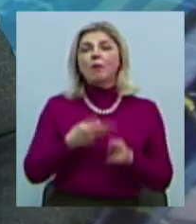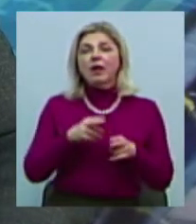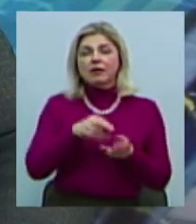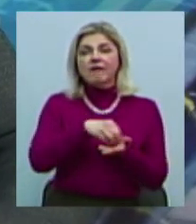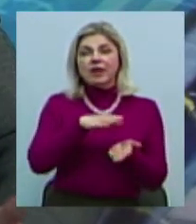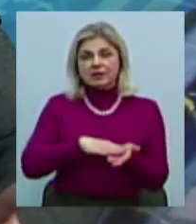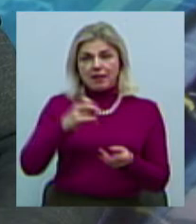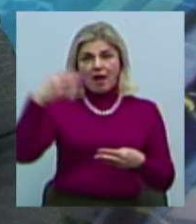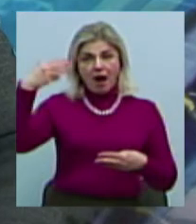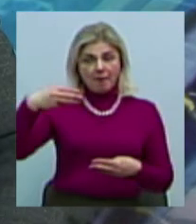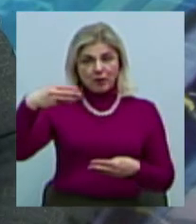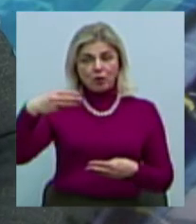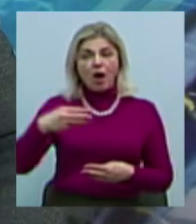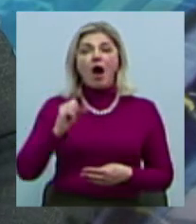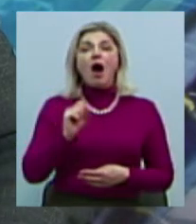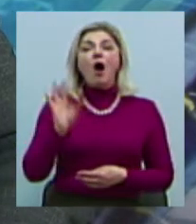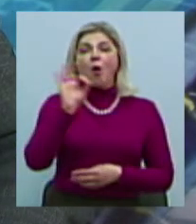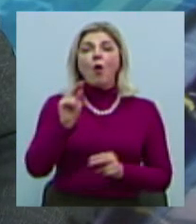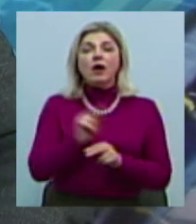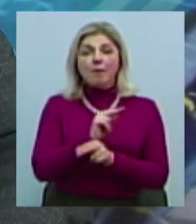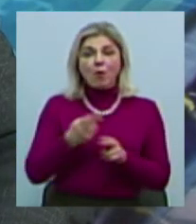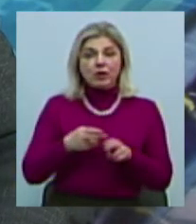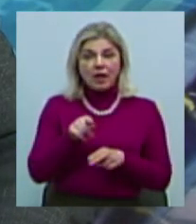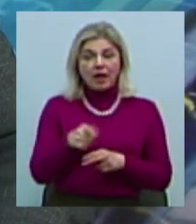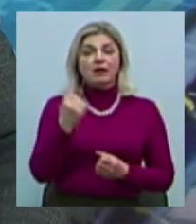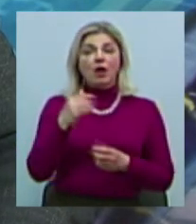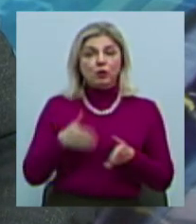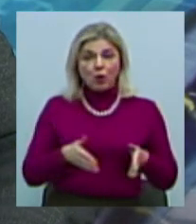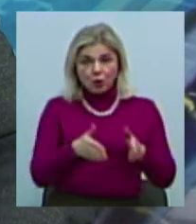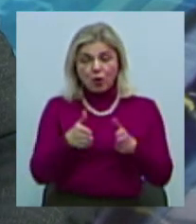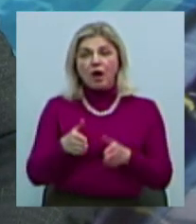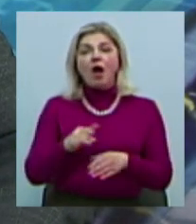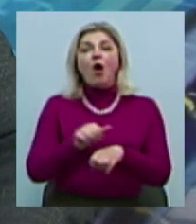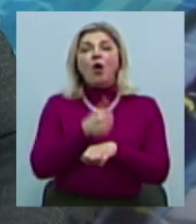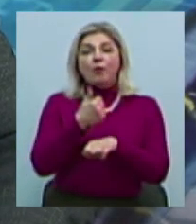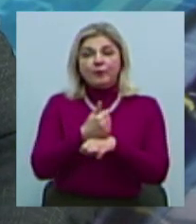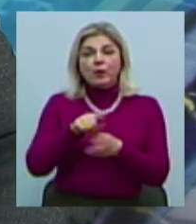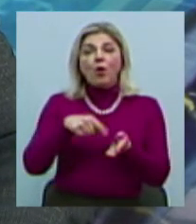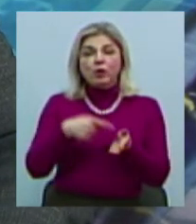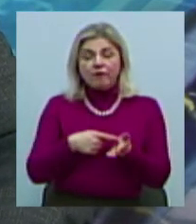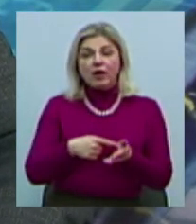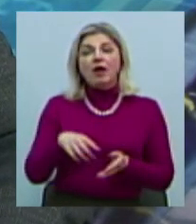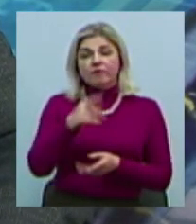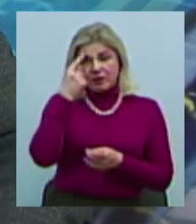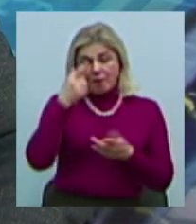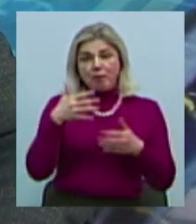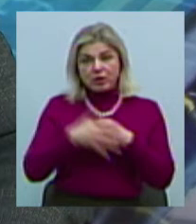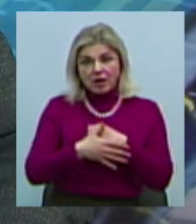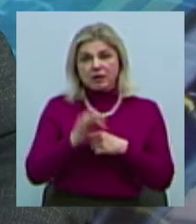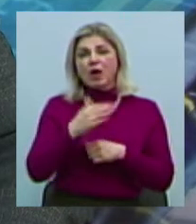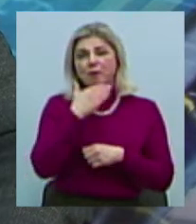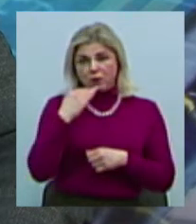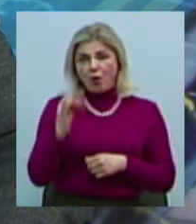камеры. Там. Что касается ремонта данной дороги, да, позиция городского головы, всем, наверное, понятно, он не раз ее